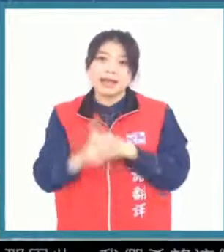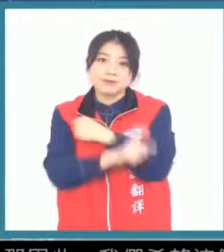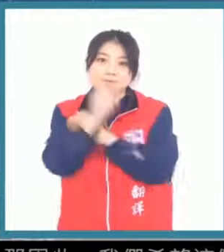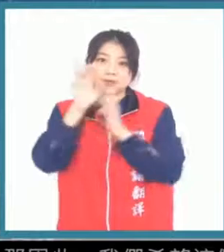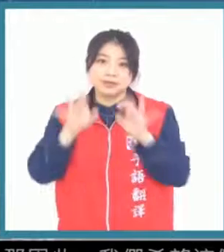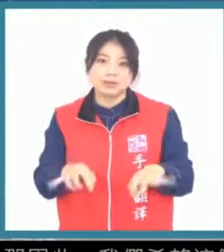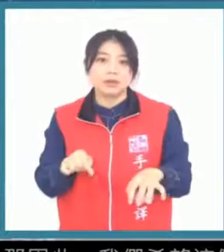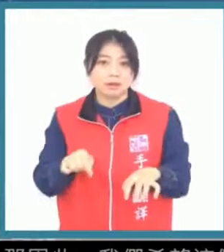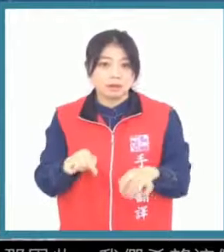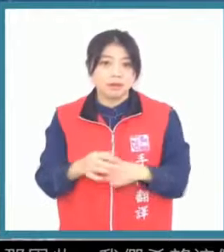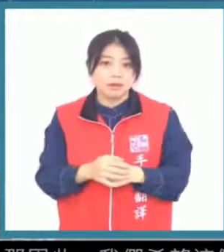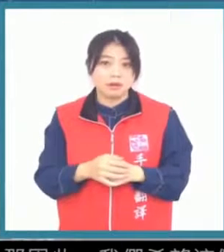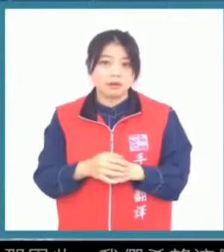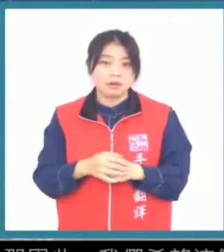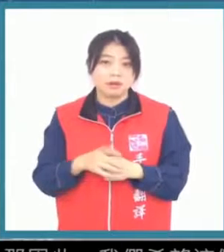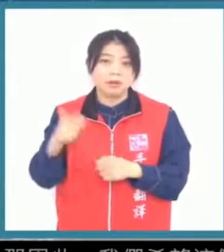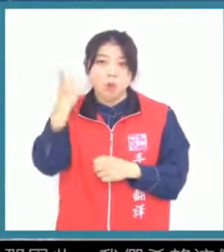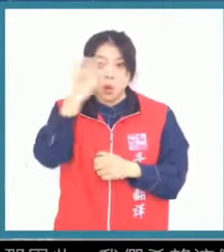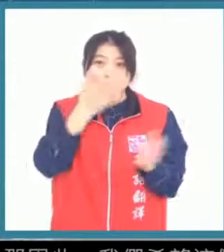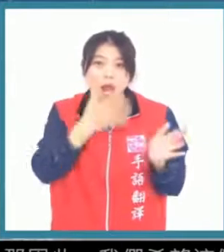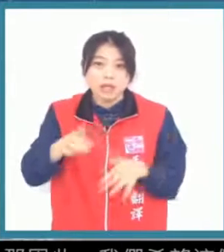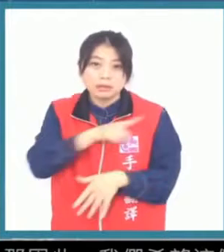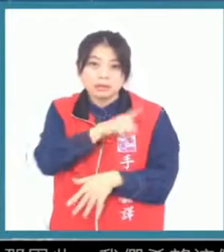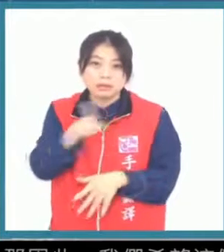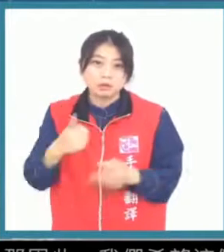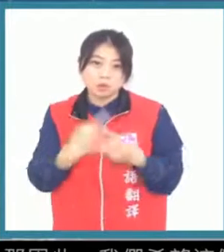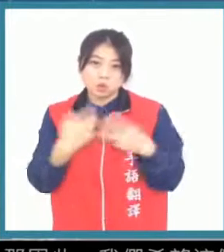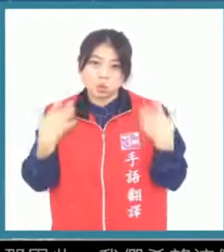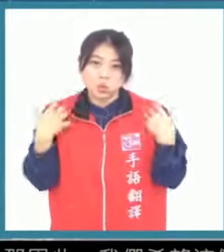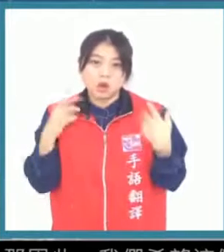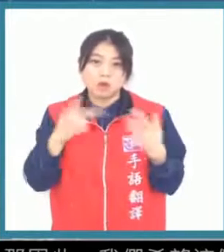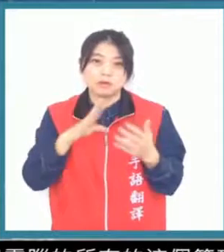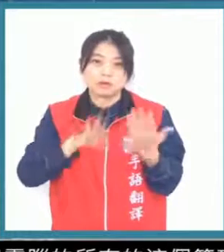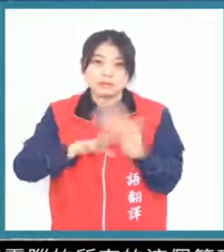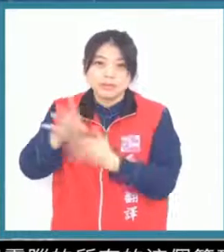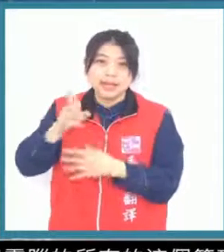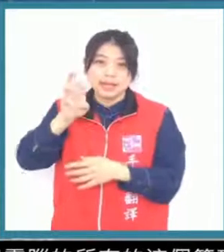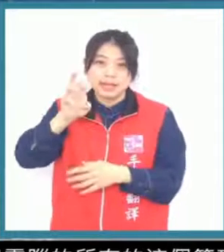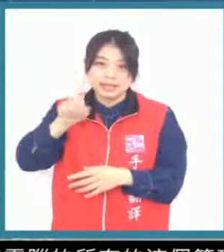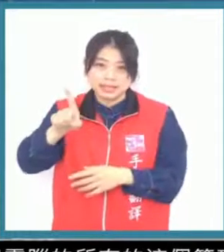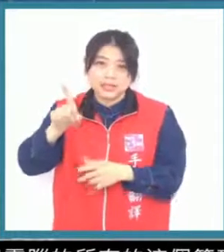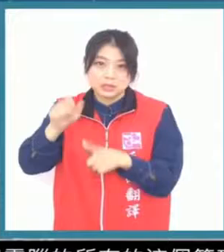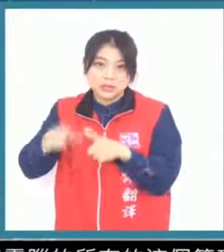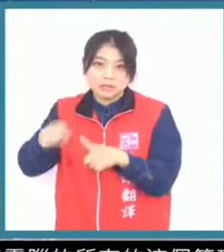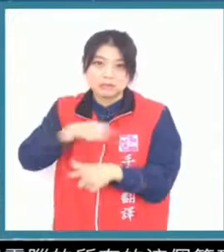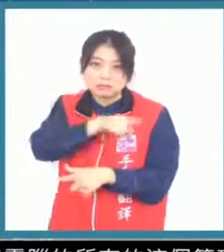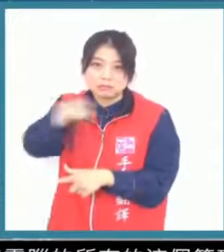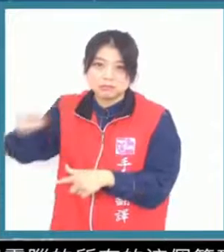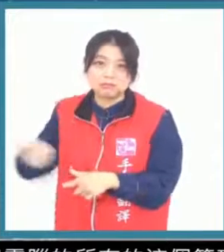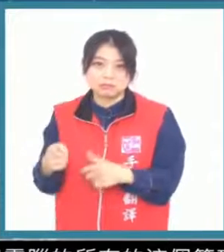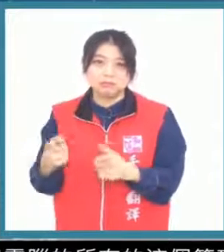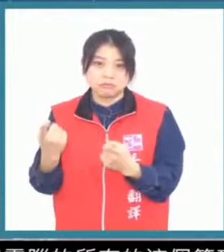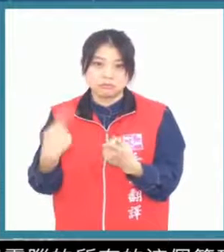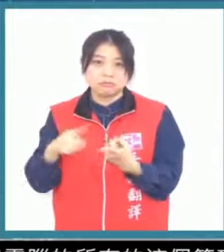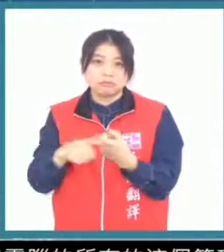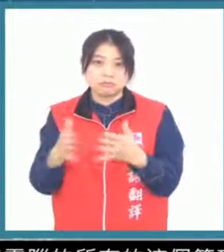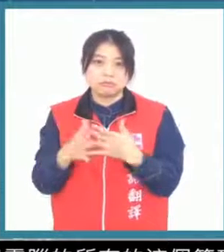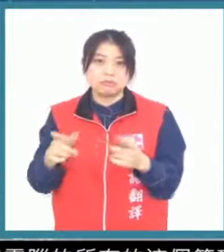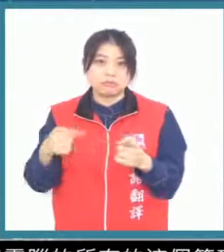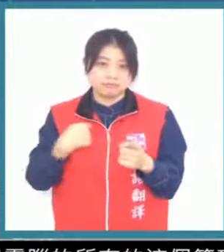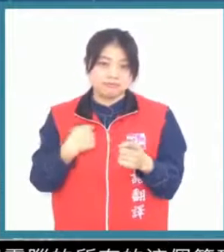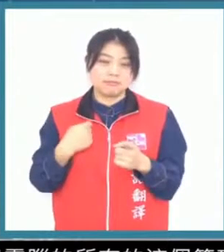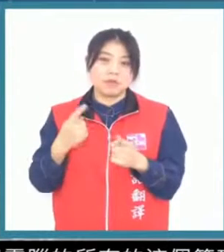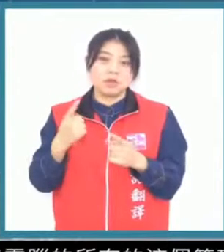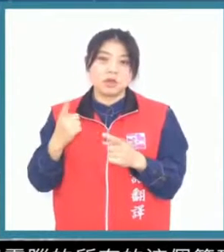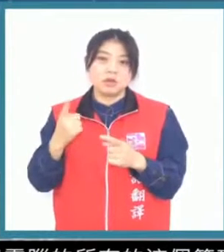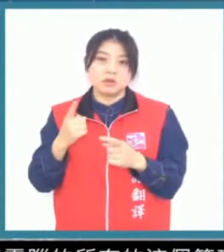的这个管理部门，以及其他的31家厂商的管理部门，都要跟第一线，那么指挥中